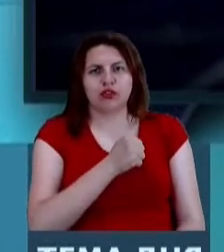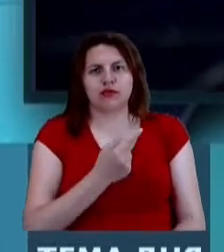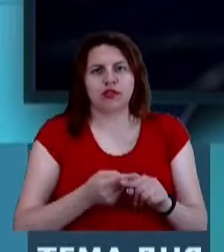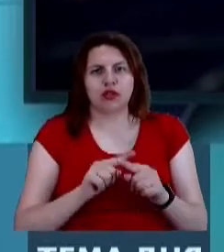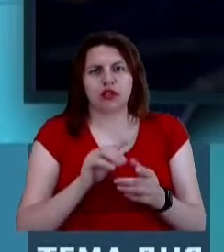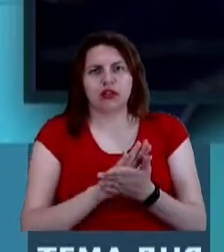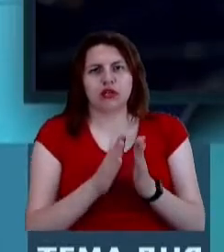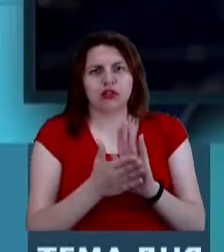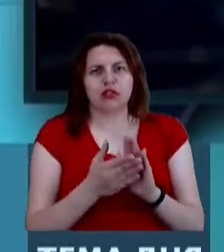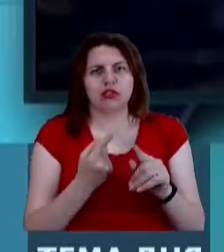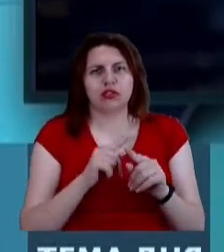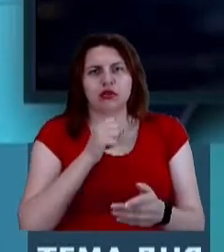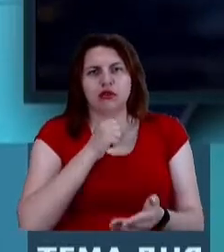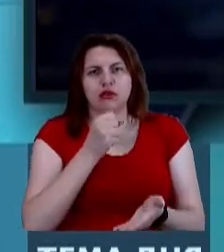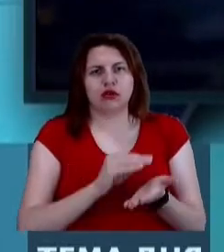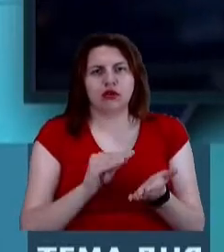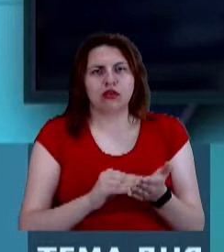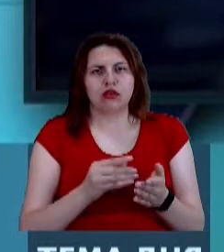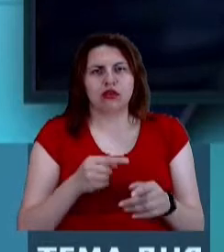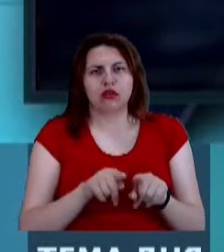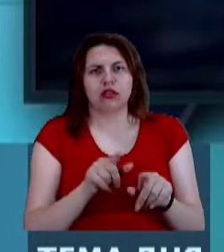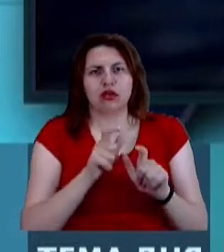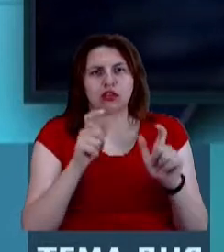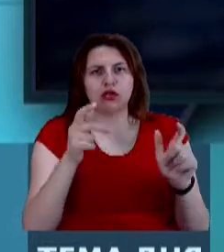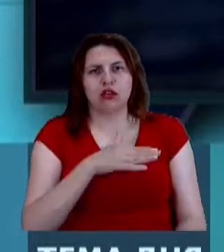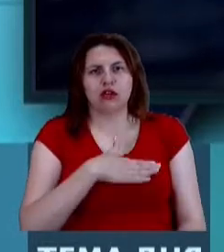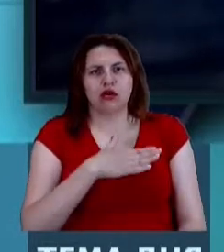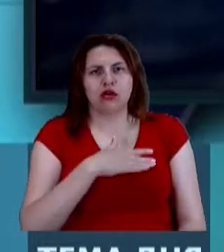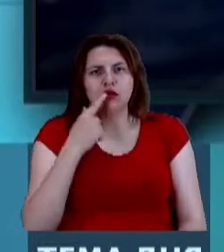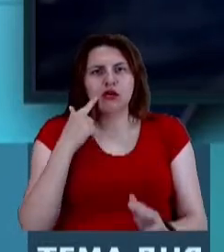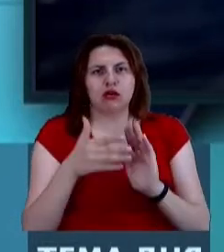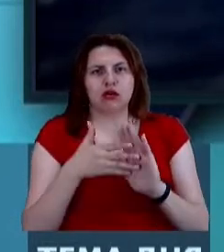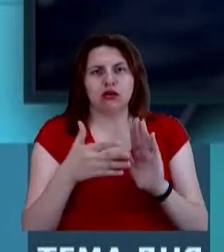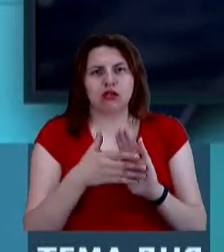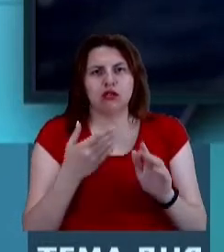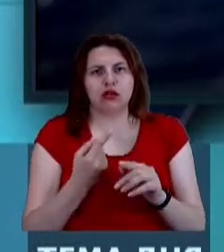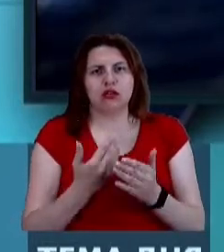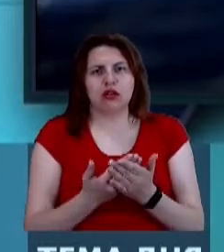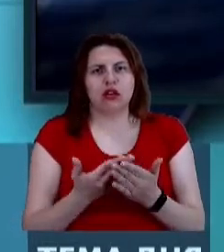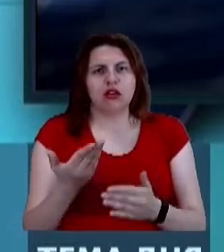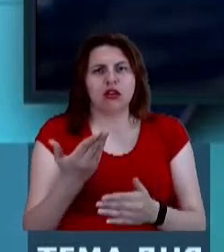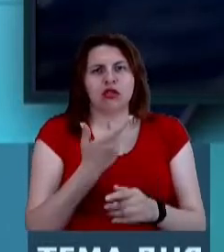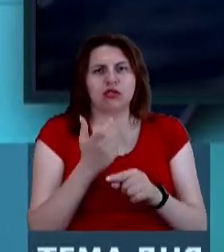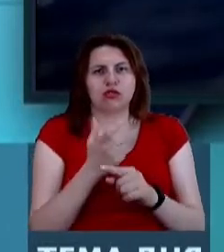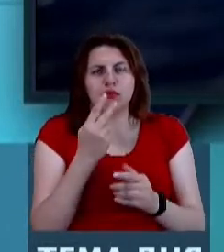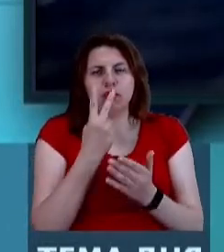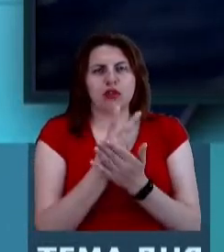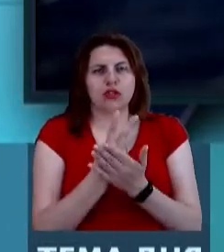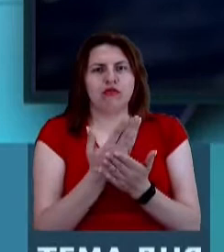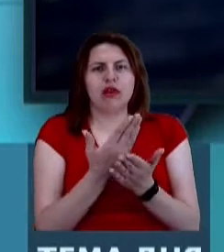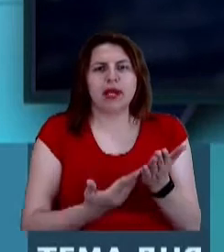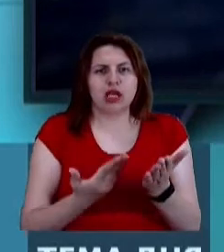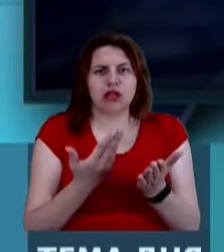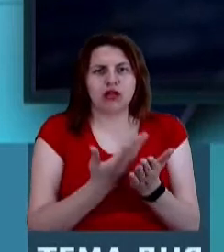ця журналістка, просто це був такий крик душі. Вона каже, ви розумієте, для нас ну, це дуже показовий приклад такої